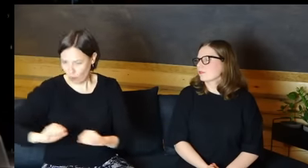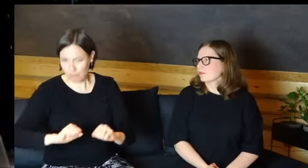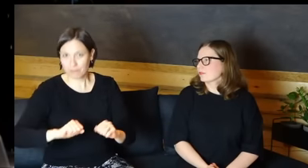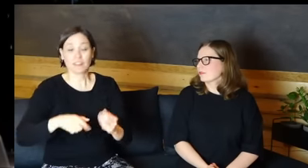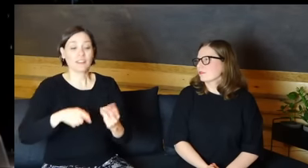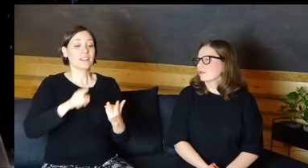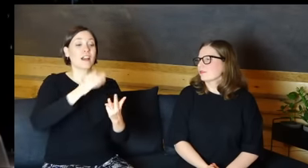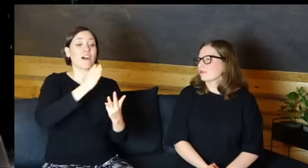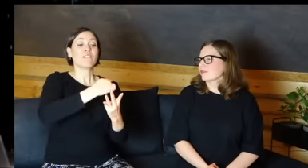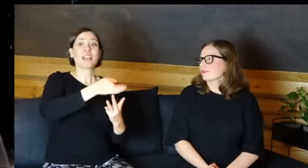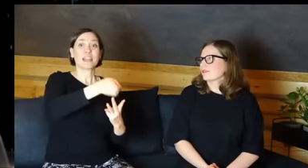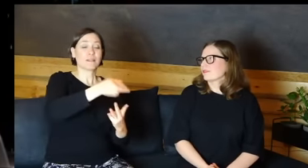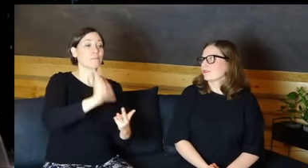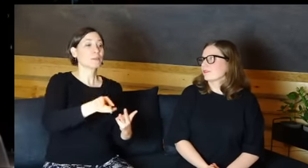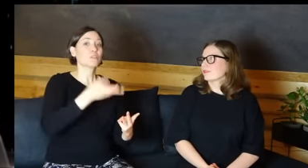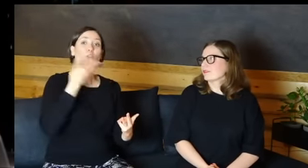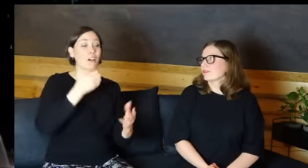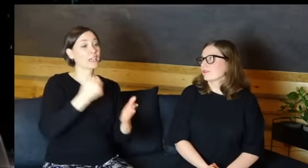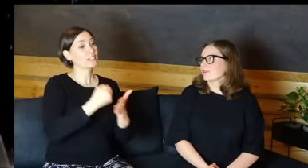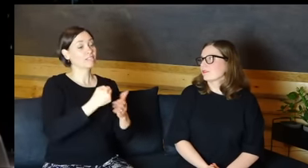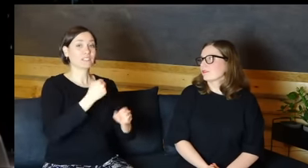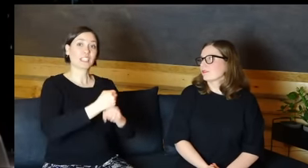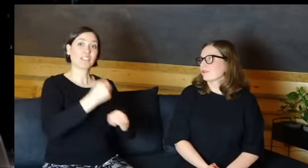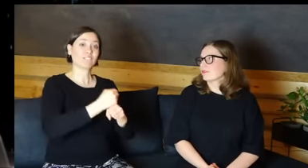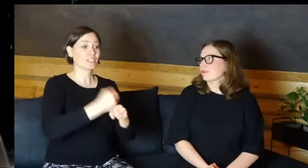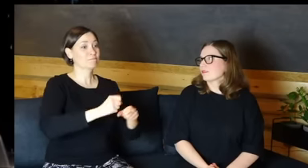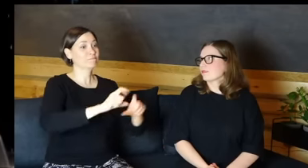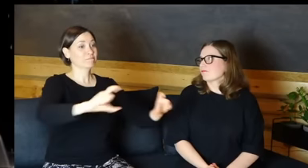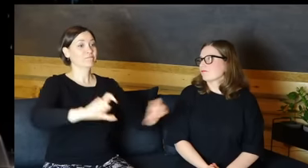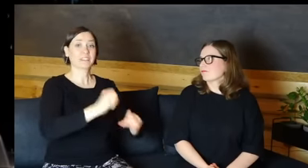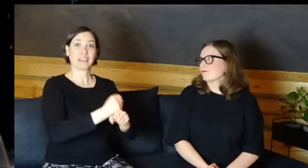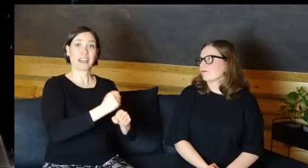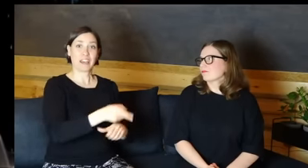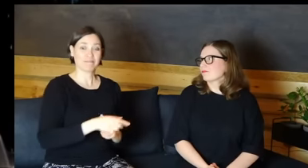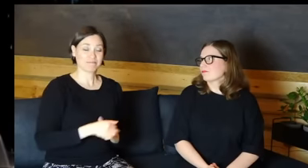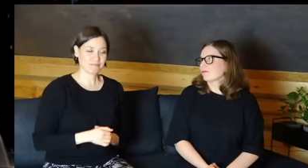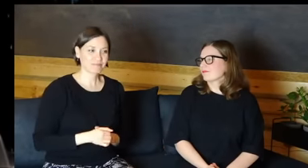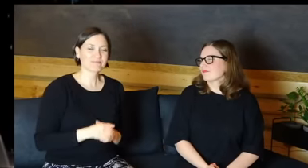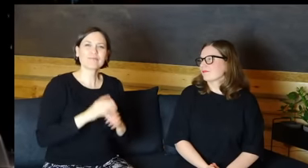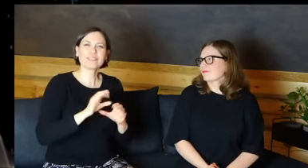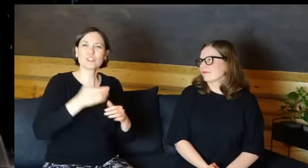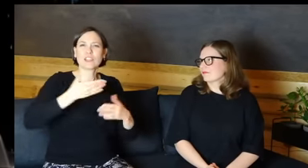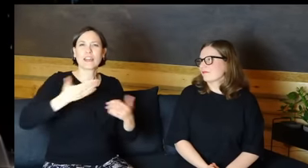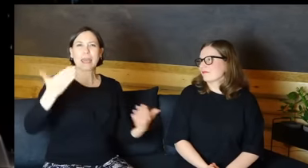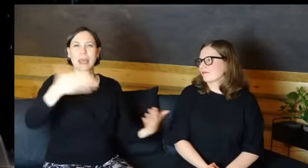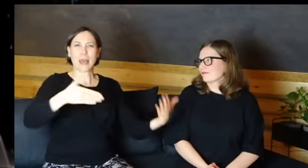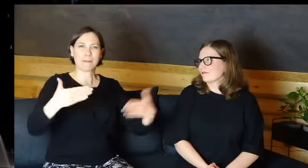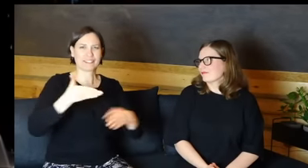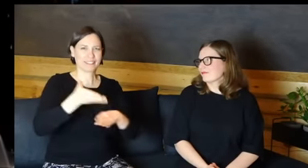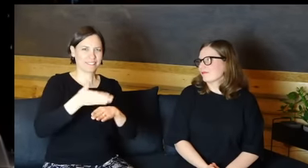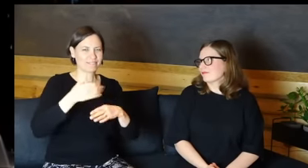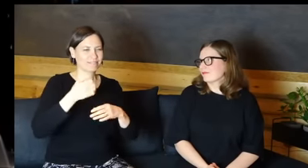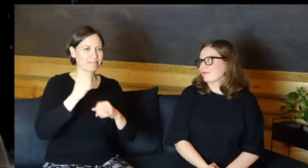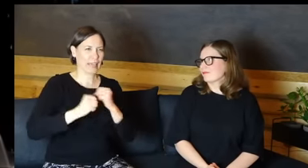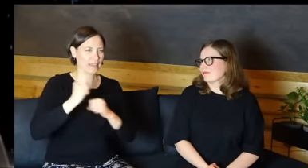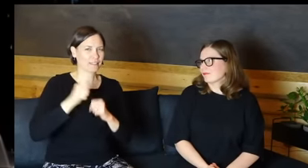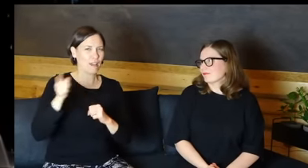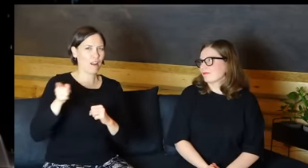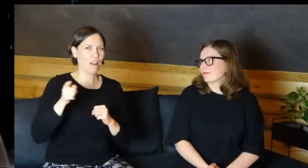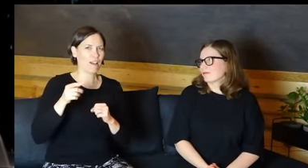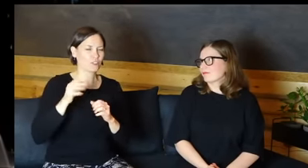Näinhän se on varmaan yksinkertaisimmillaan. Sama homma sitten tuolla meidän betonielementtitehtaalla, niin jos se tiivistetään, niin ei siinä montaa juttua